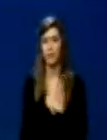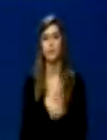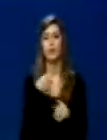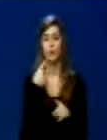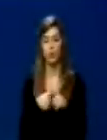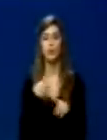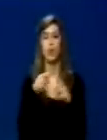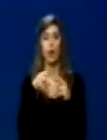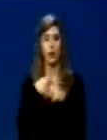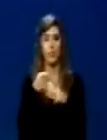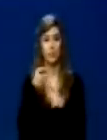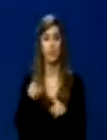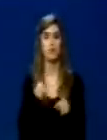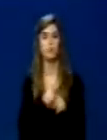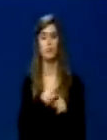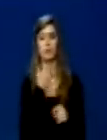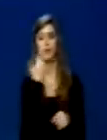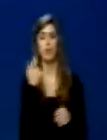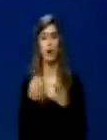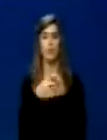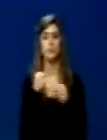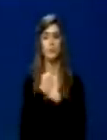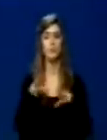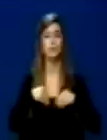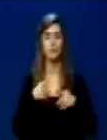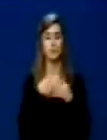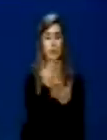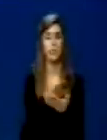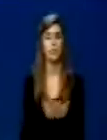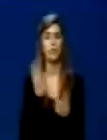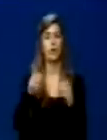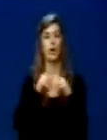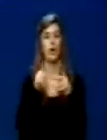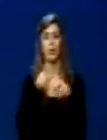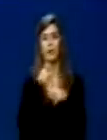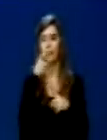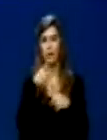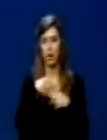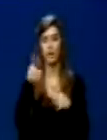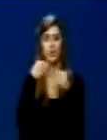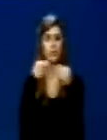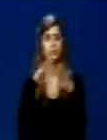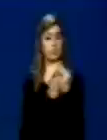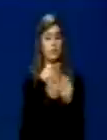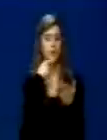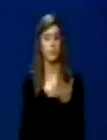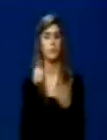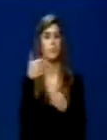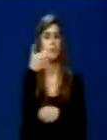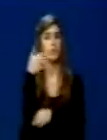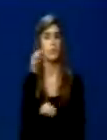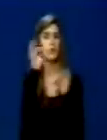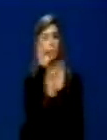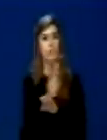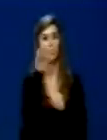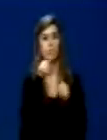AKP-ja nuk ka arritur të i përmbahet rekomandimeve, shumicës rekomandimeve të zyrës auditorit, që tregon se agjensia nuk ka bërë një adresim